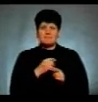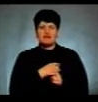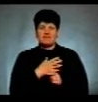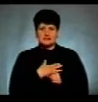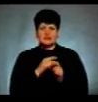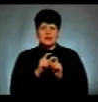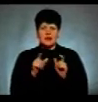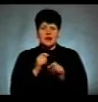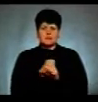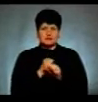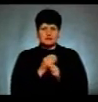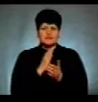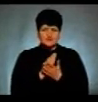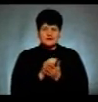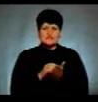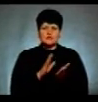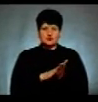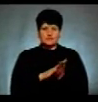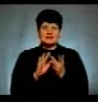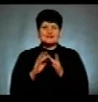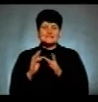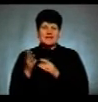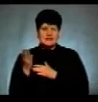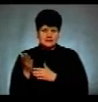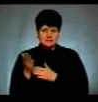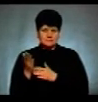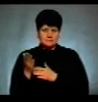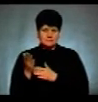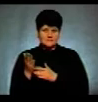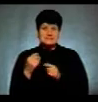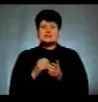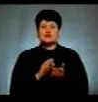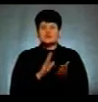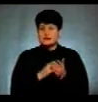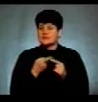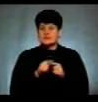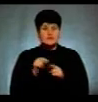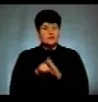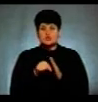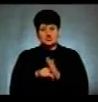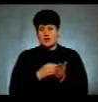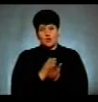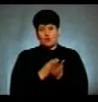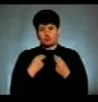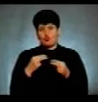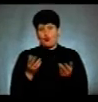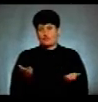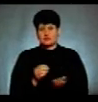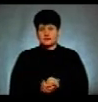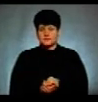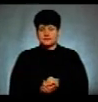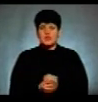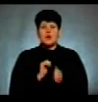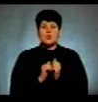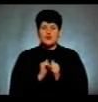на сайті офіційному Національної охорони здоров'я, ну, тобто зареєструватися – це означає обслуговувати. Кожен